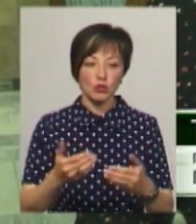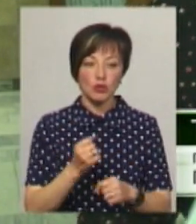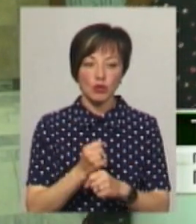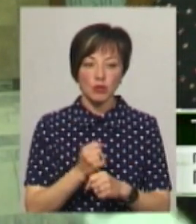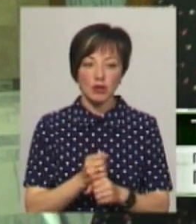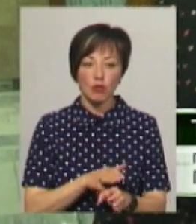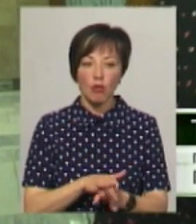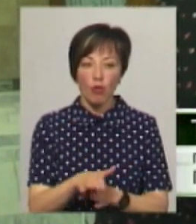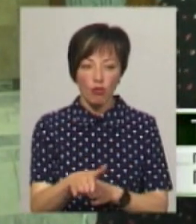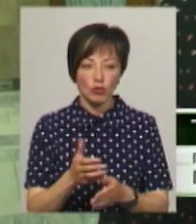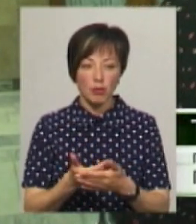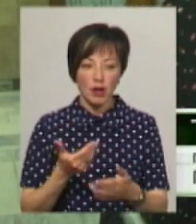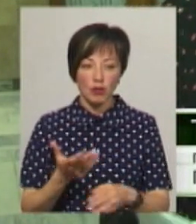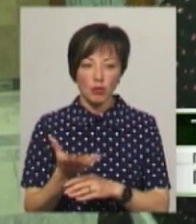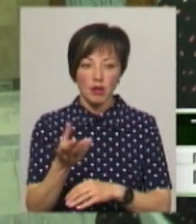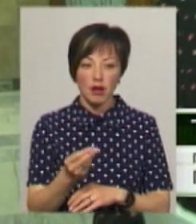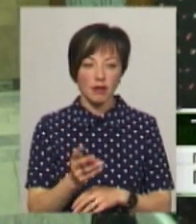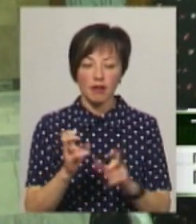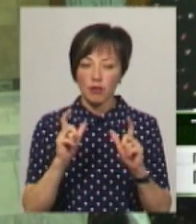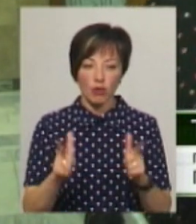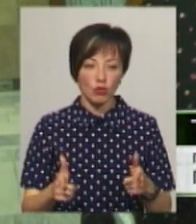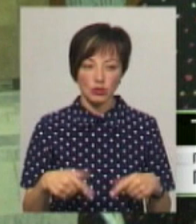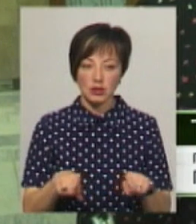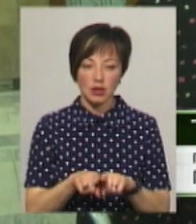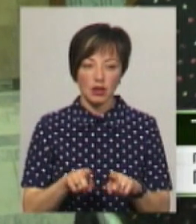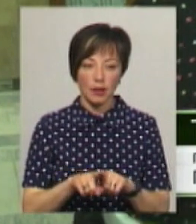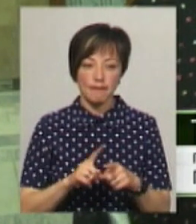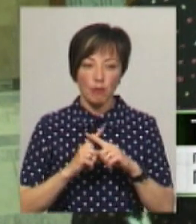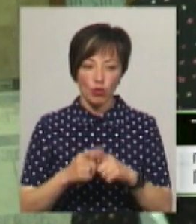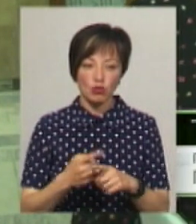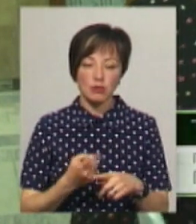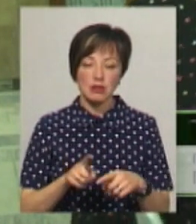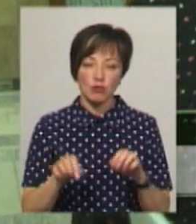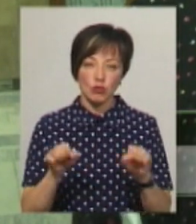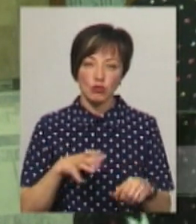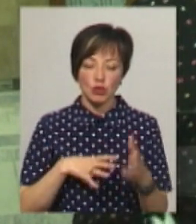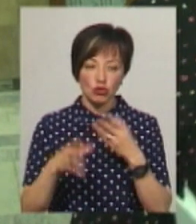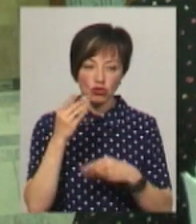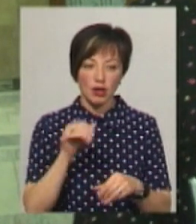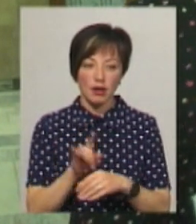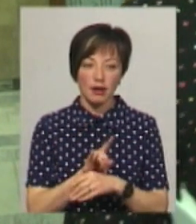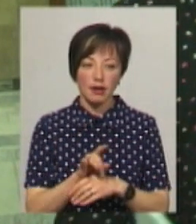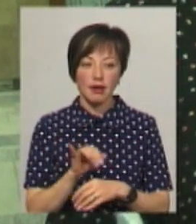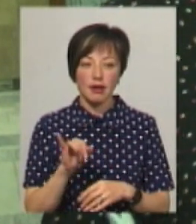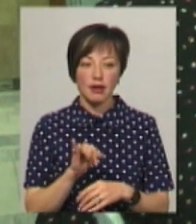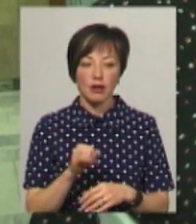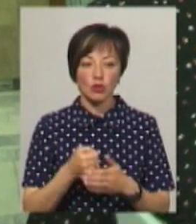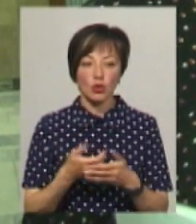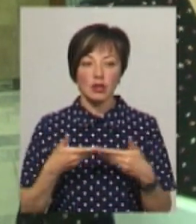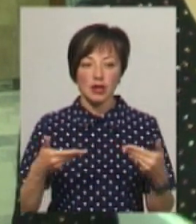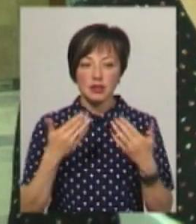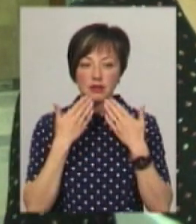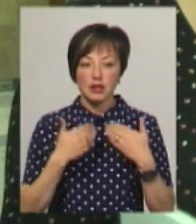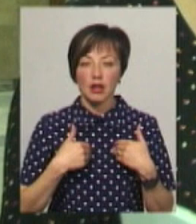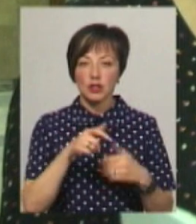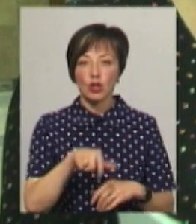зробити повну предоплату товару, не йдіть на такі поступки, тому що це можуть бути шахраї. І, як правило, до нас теж